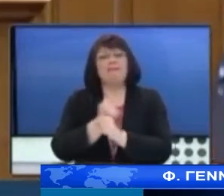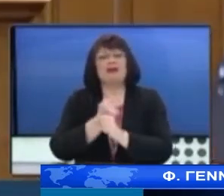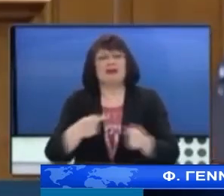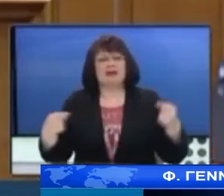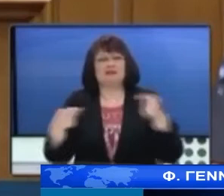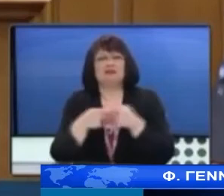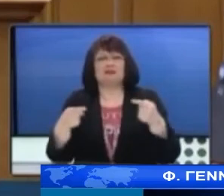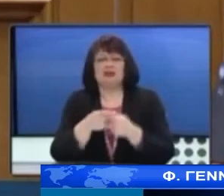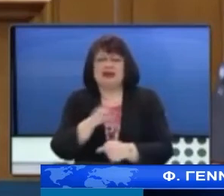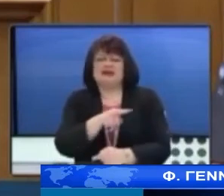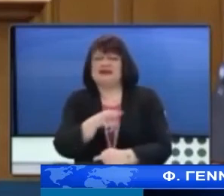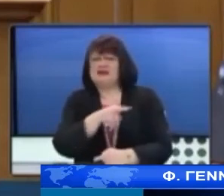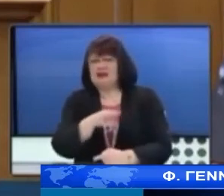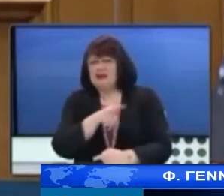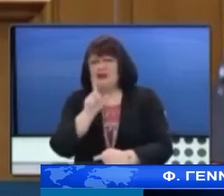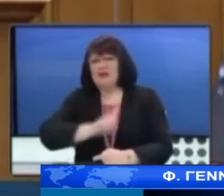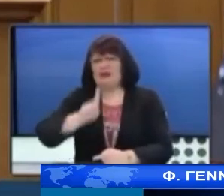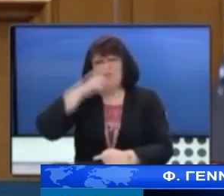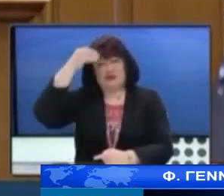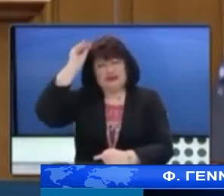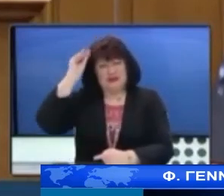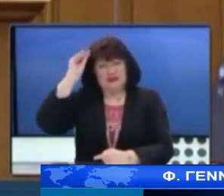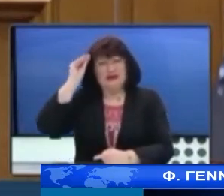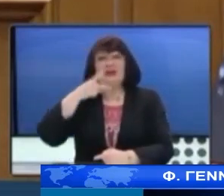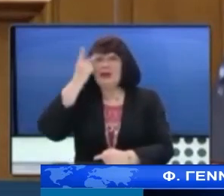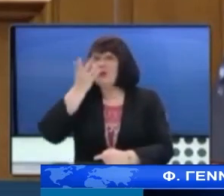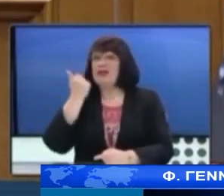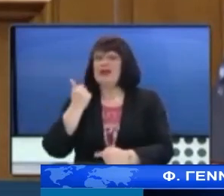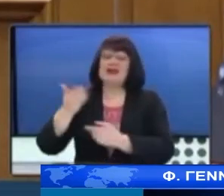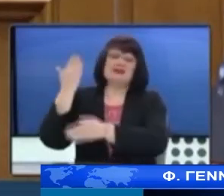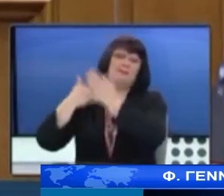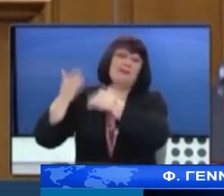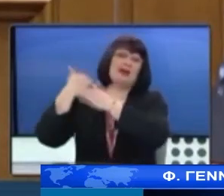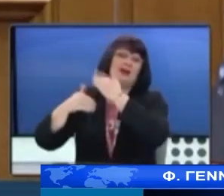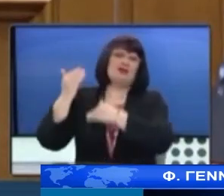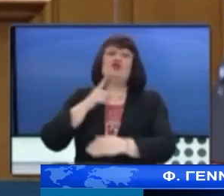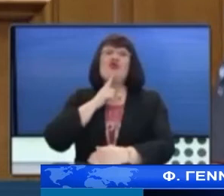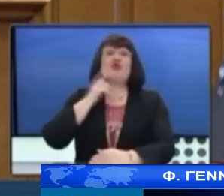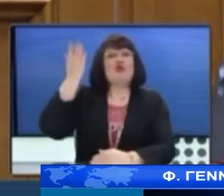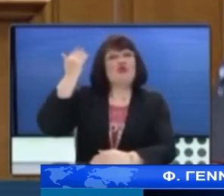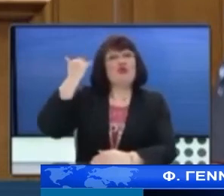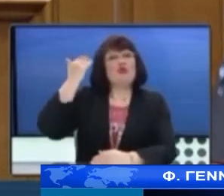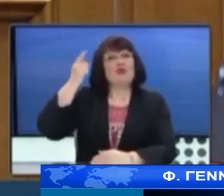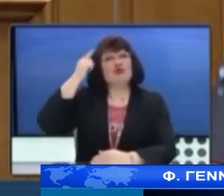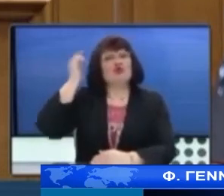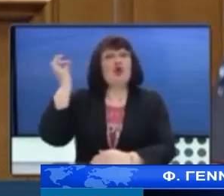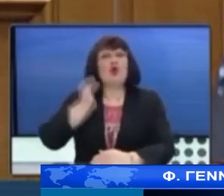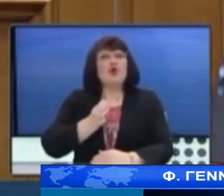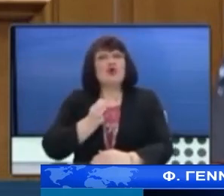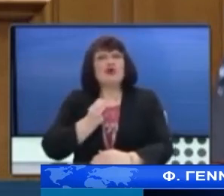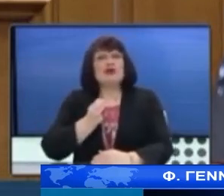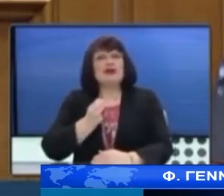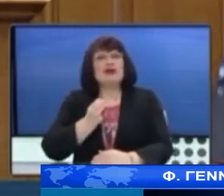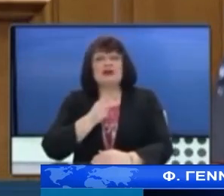όξυνση που έχετε επιλέξει το τελευταίο διάστημα, να μας γυρίσετε πίσω σε εκείνες τις εποχές που οι φωνές της